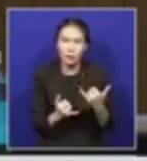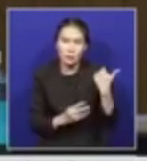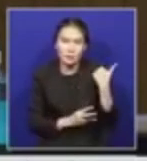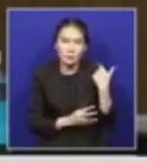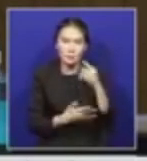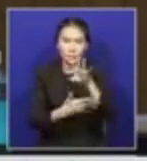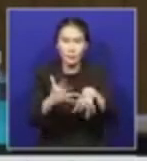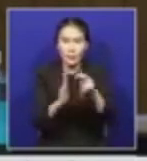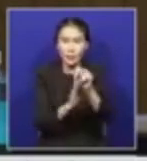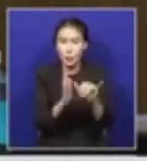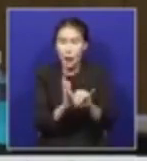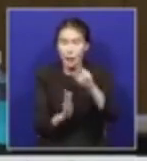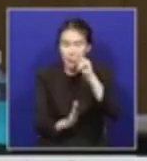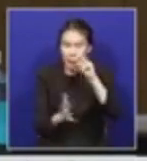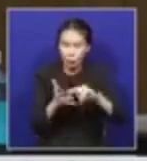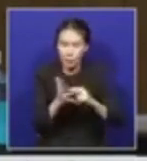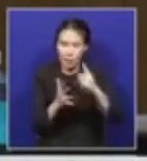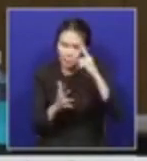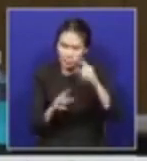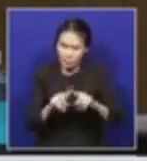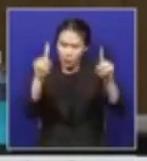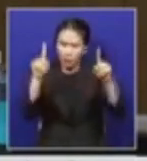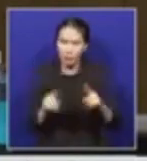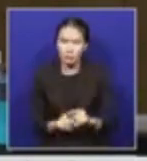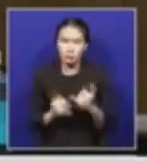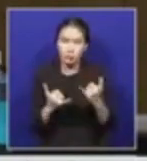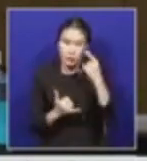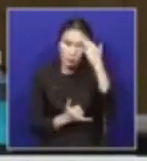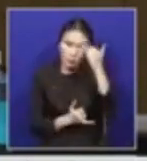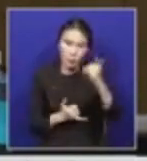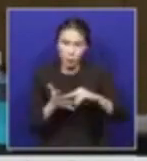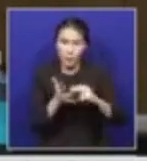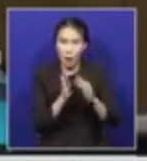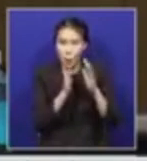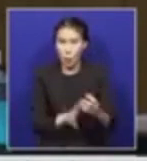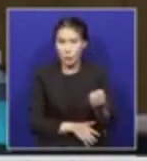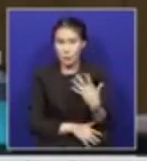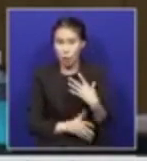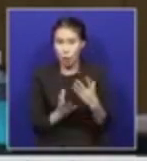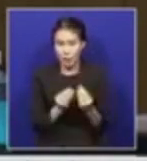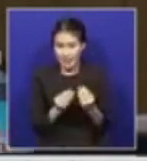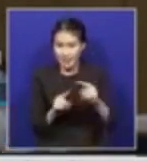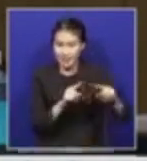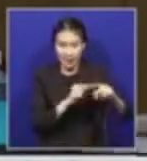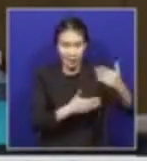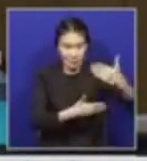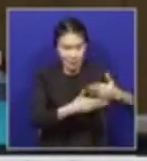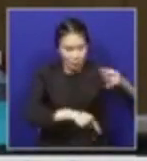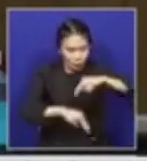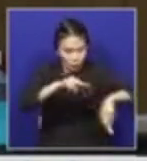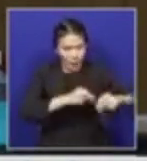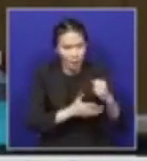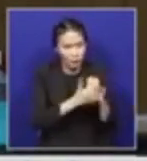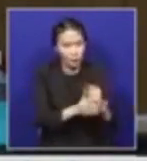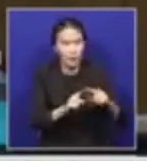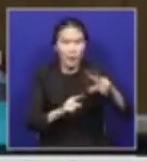ไมนโยบายการบริหารน้ำเนี่ยถึงเป็นขนาดนี้นะครับคนที่ได้อุทิศที่นะครับได้ช่วยกันบำรุงสาเขื่อนเนี่ยกลับไม่ได้น้ำเพราะนั้น